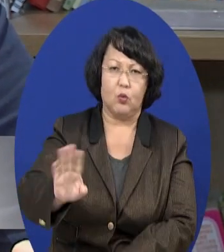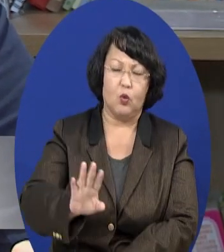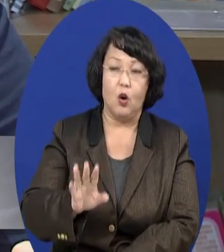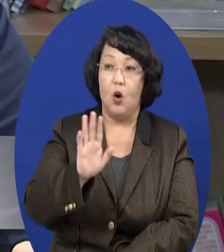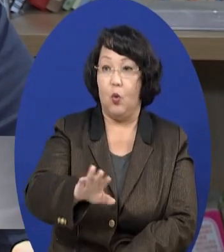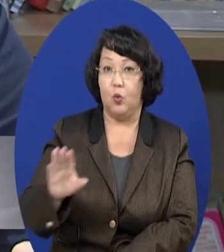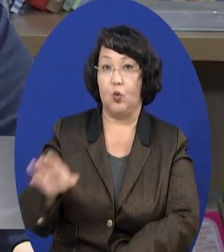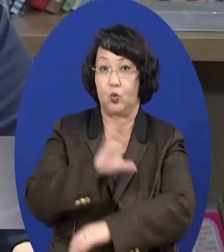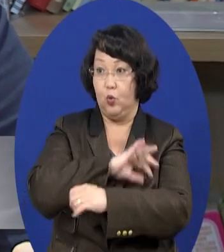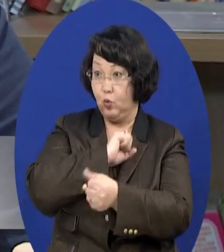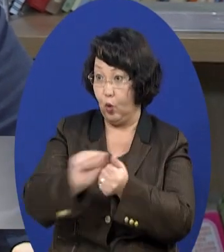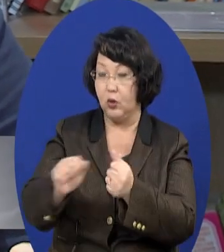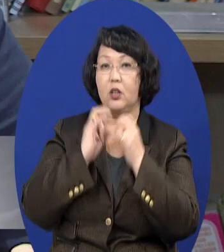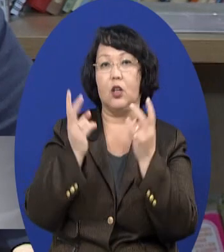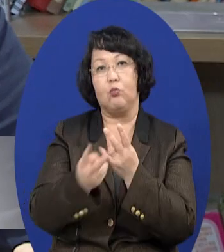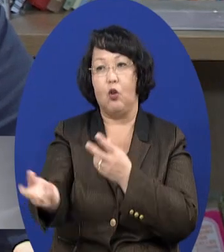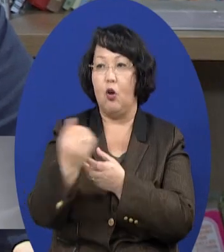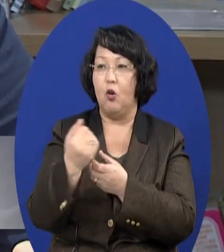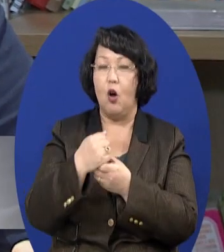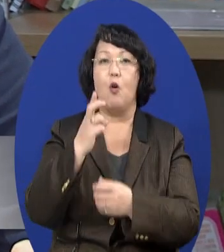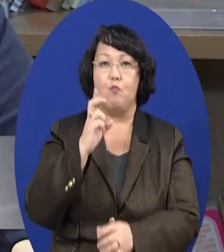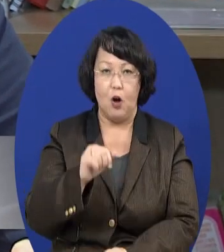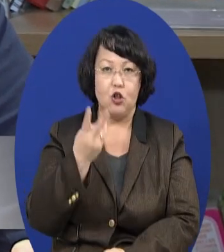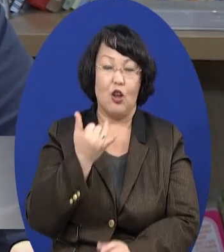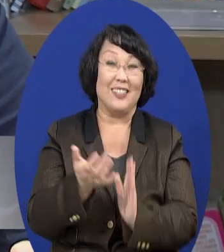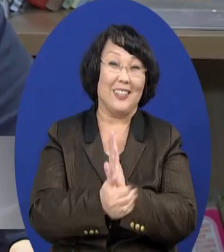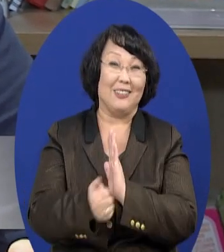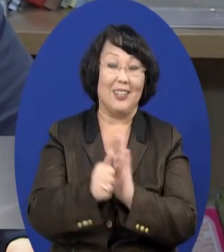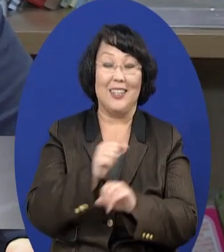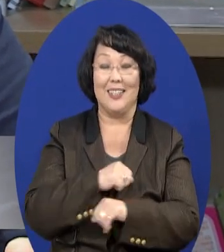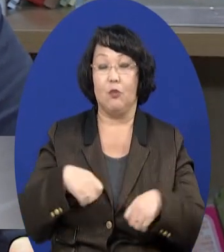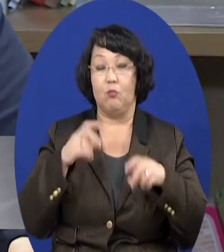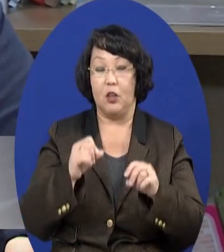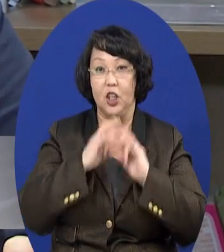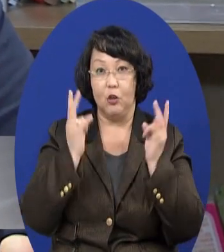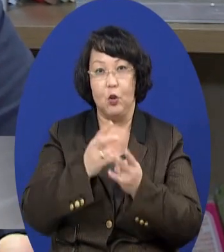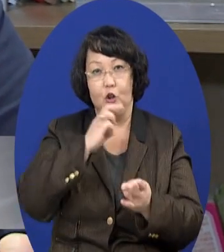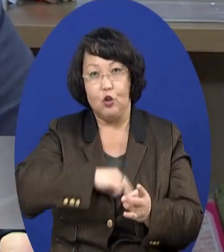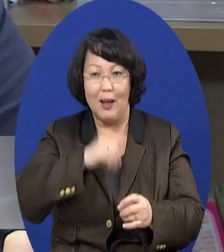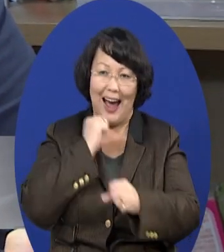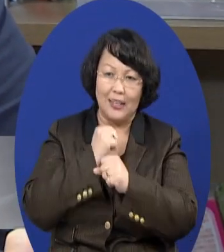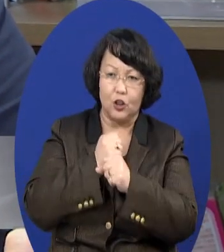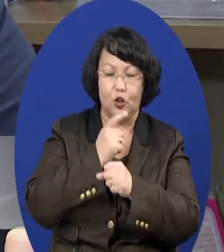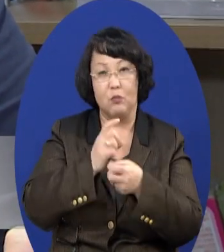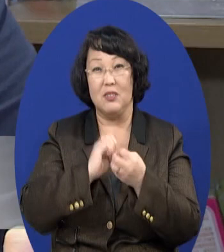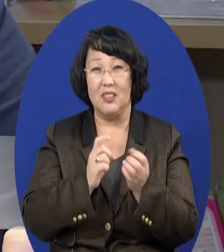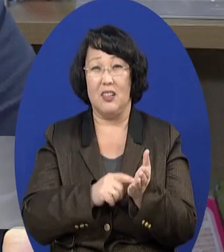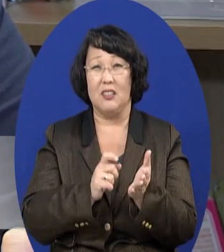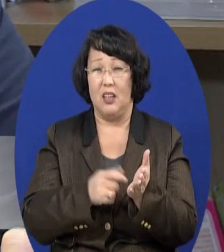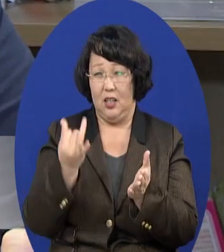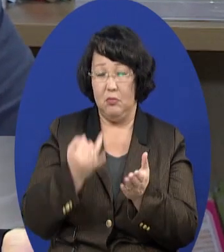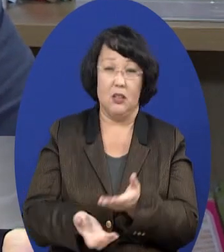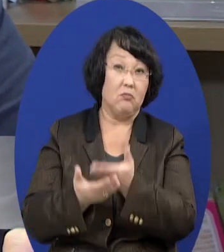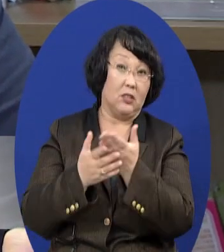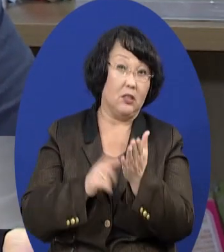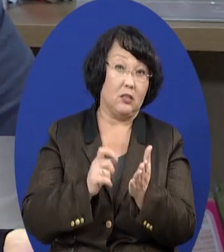нийгэмд хэрэгтэй бодит чадвартай иргэн болгоё те нийгэмдээ хөдөлмөрлөдөг хүн болгоё зүгээр гэртээ байгаад амруугаа хоолоо илгэсэн нийгмийн